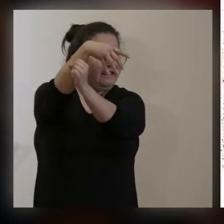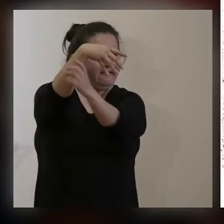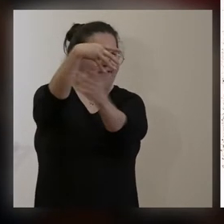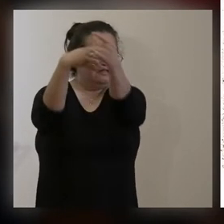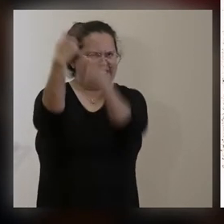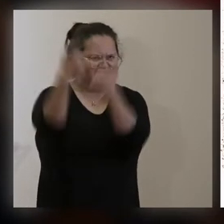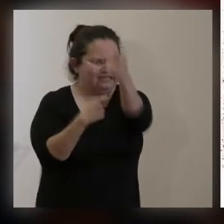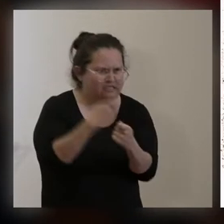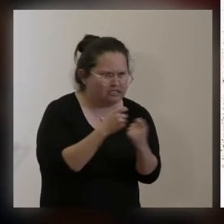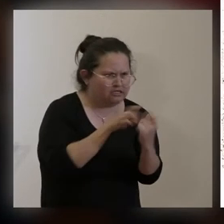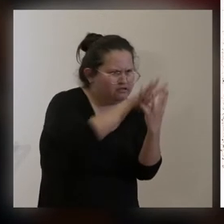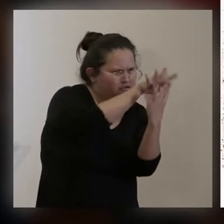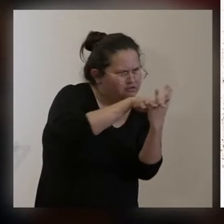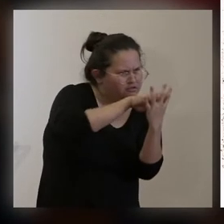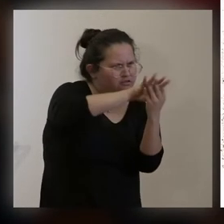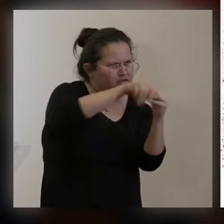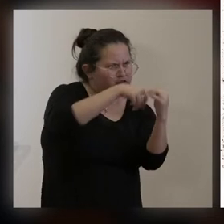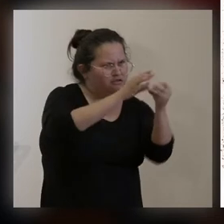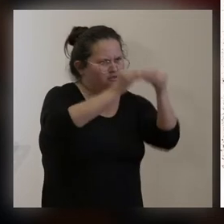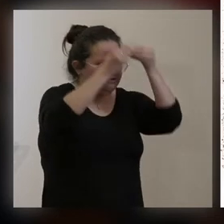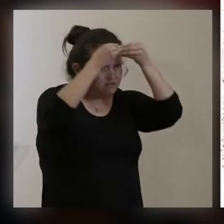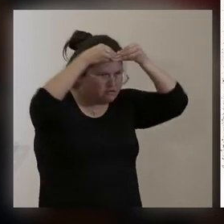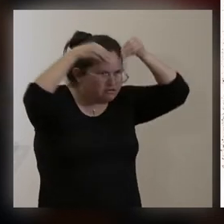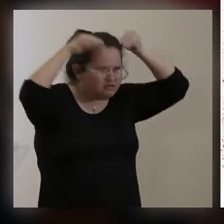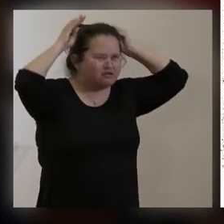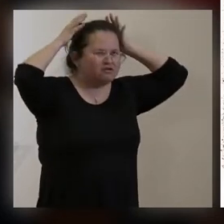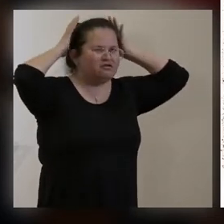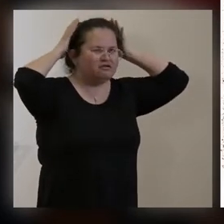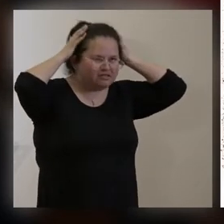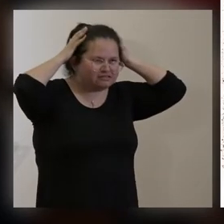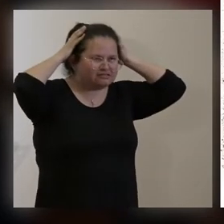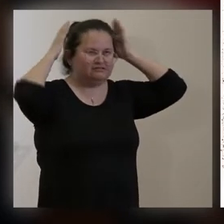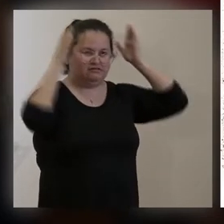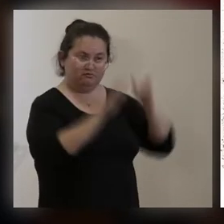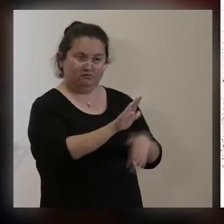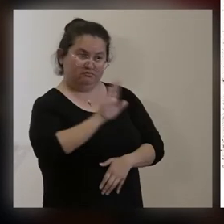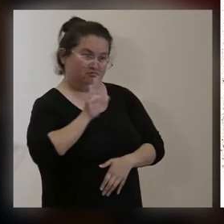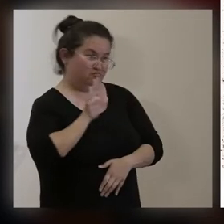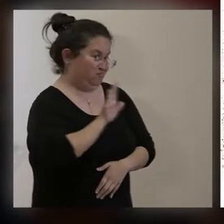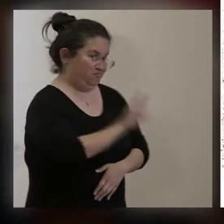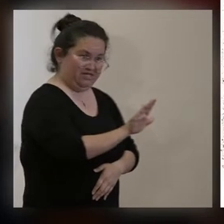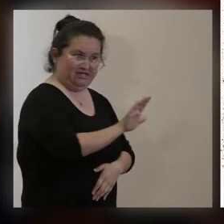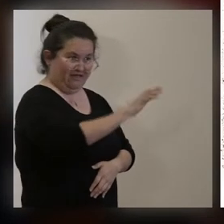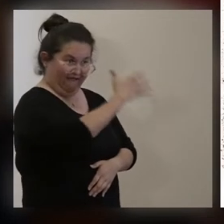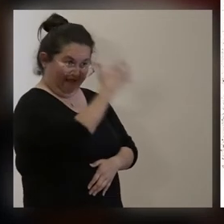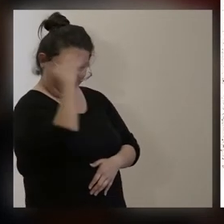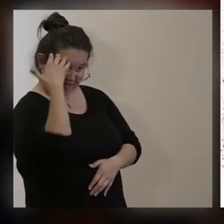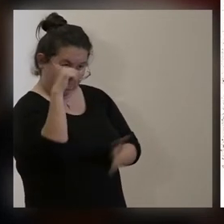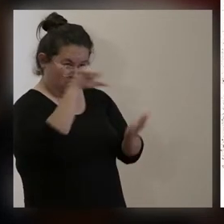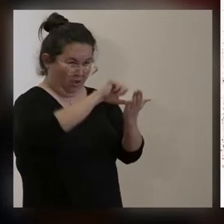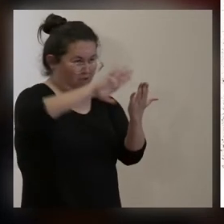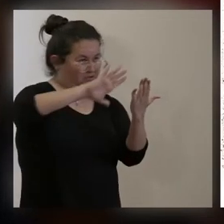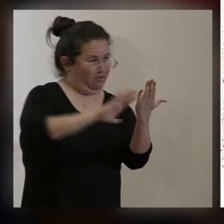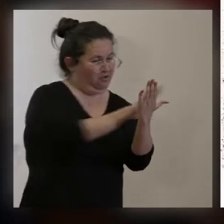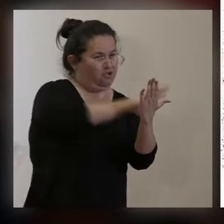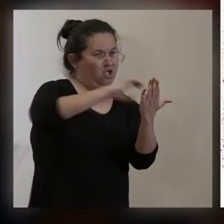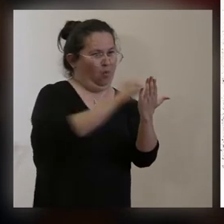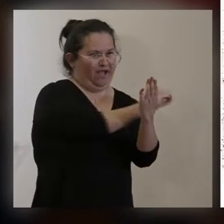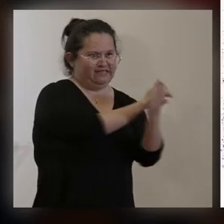est le tissu classique de cette partie de l'Afrique centrale